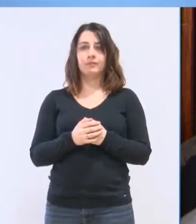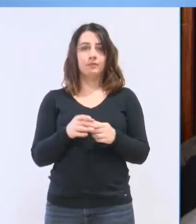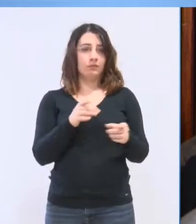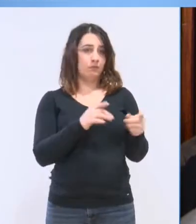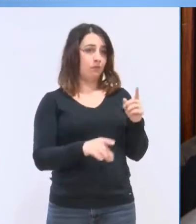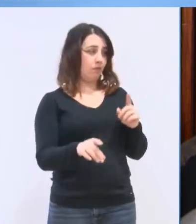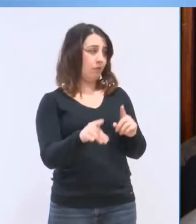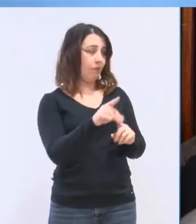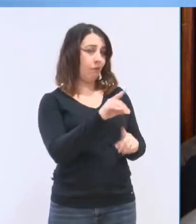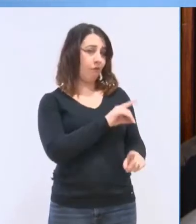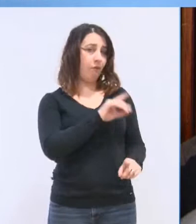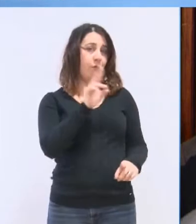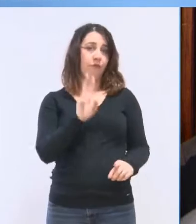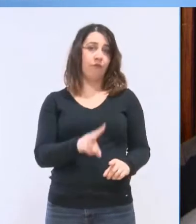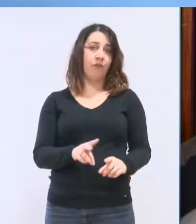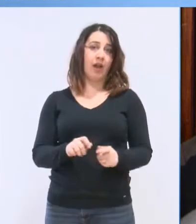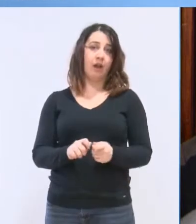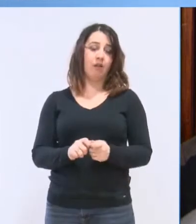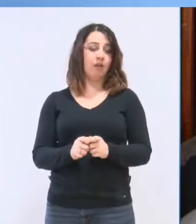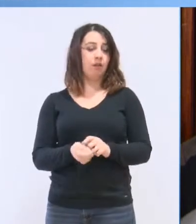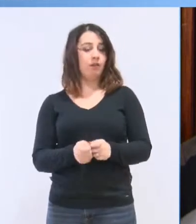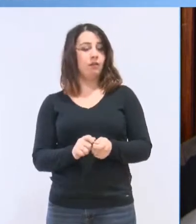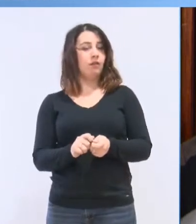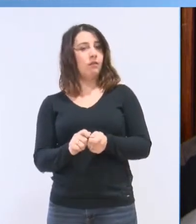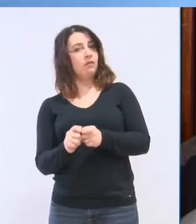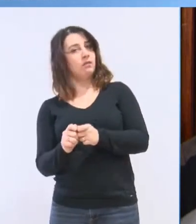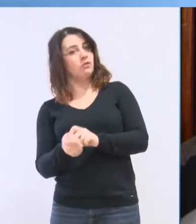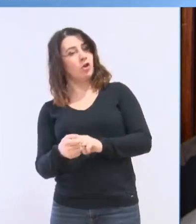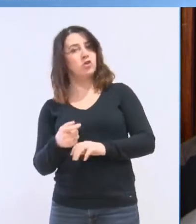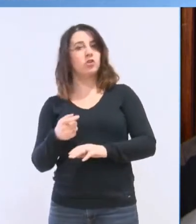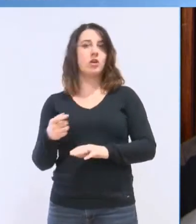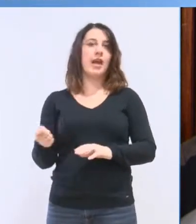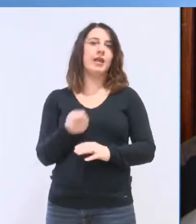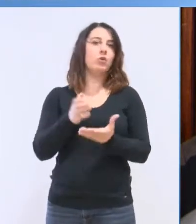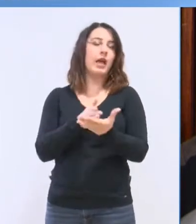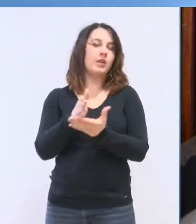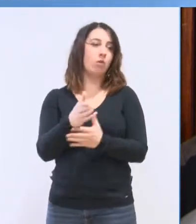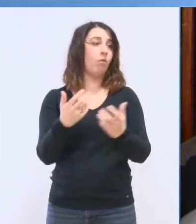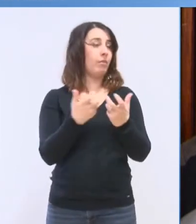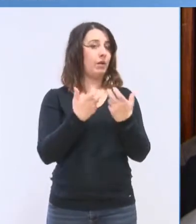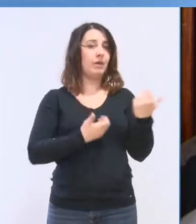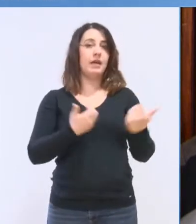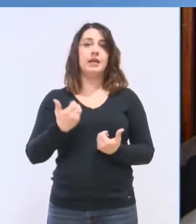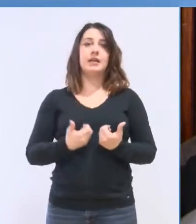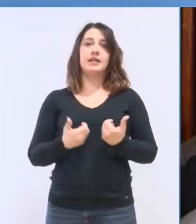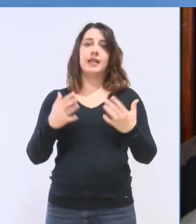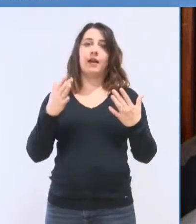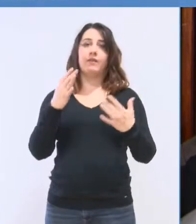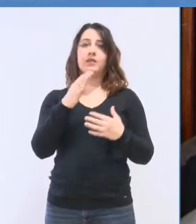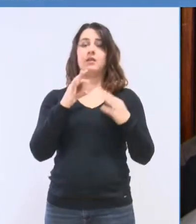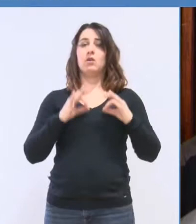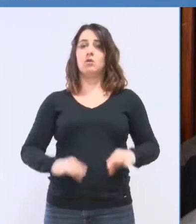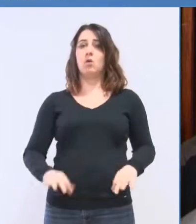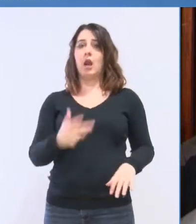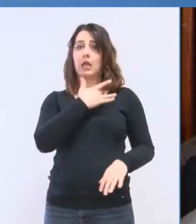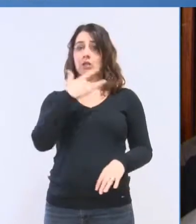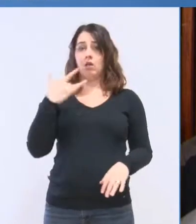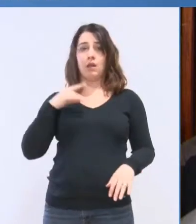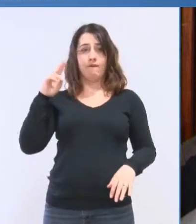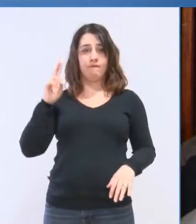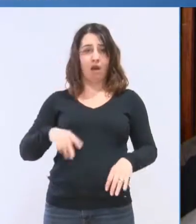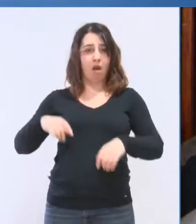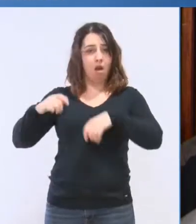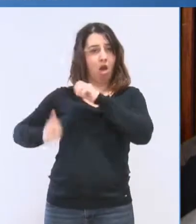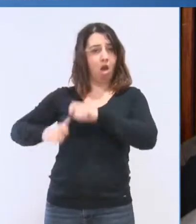écorché un peu des orientations d'éducation. Par exemple, le service de santé scolaire de la ville a été fortement